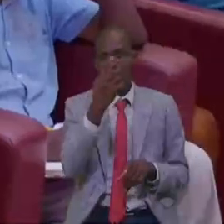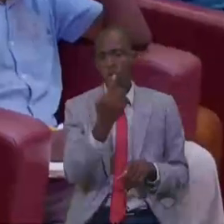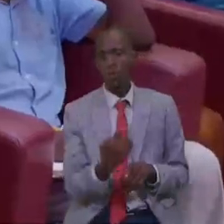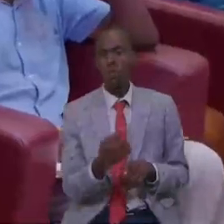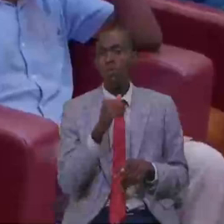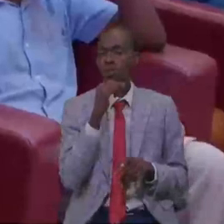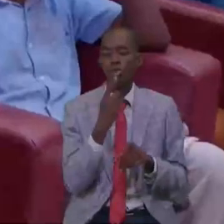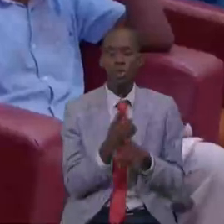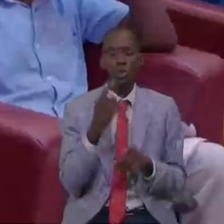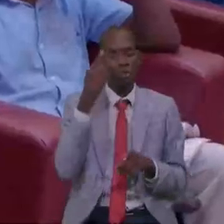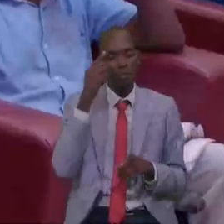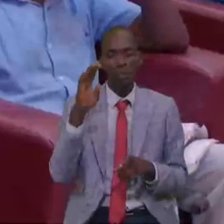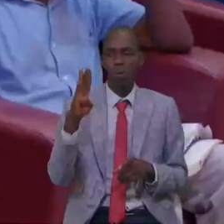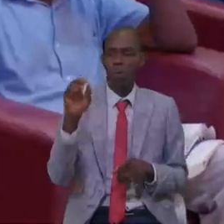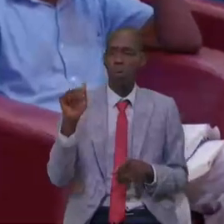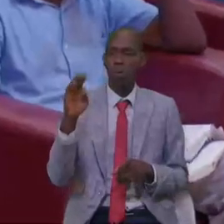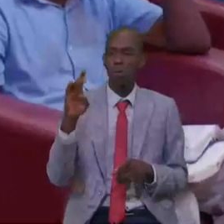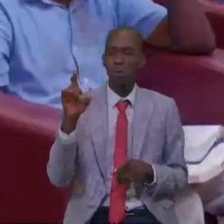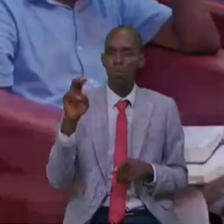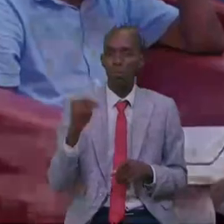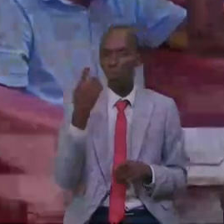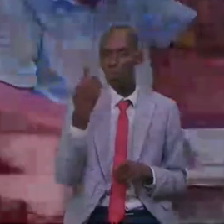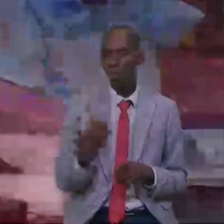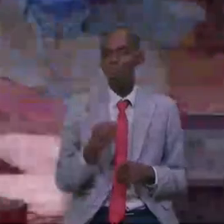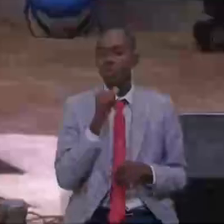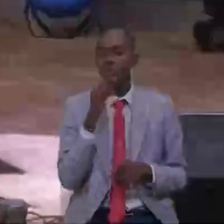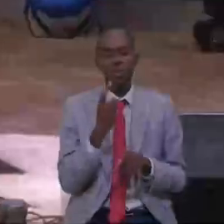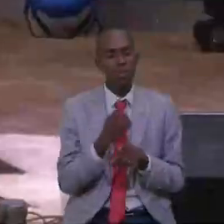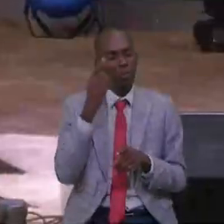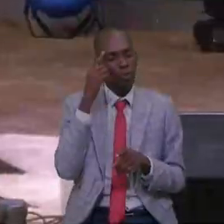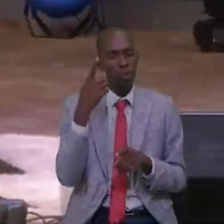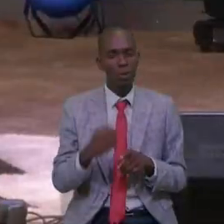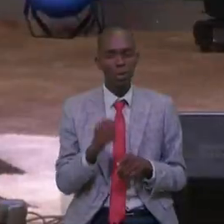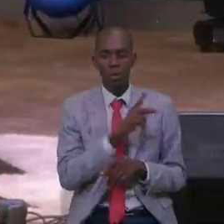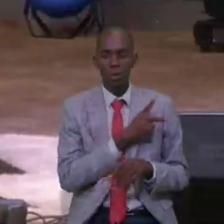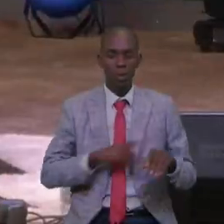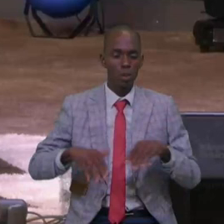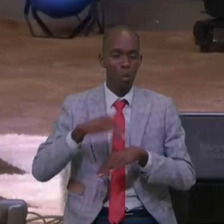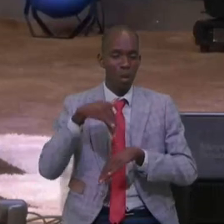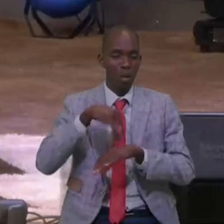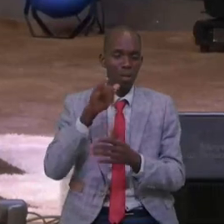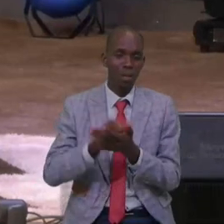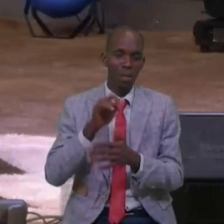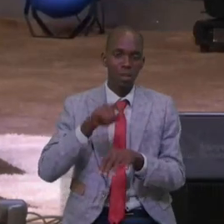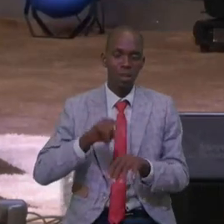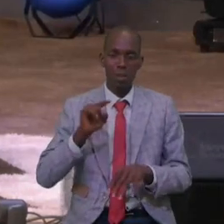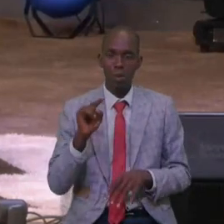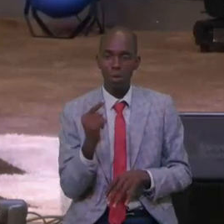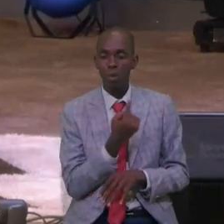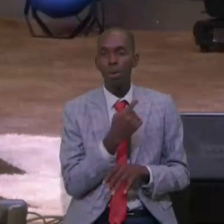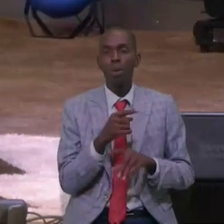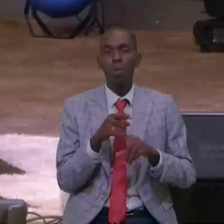Babylone seul, ce n'était pas pour le royaume présent à l'époque, c'est pour tous les royaumes du